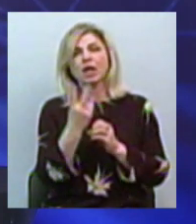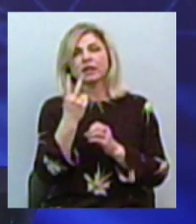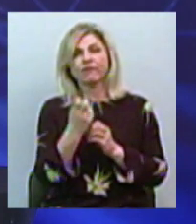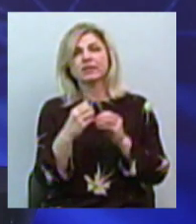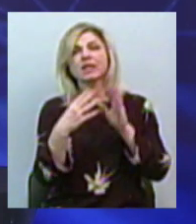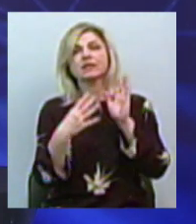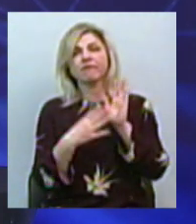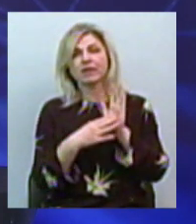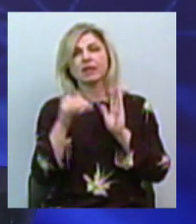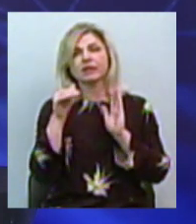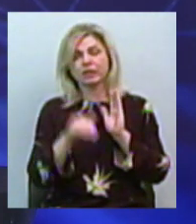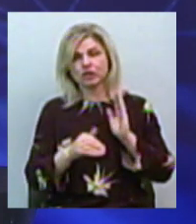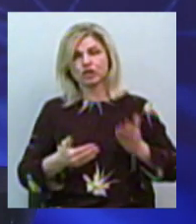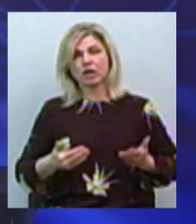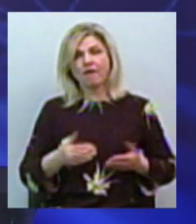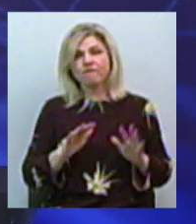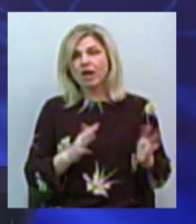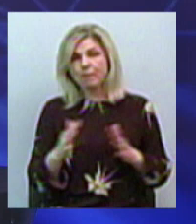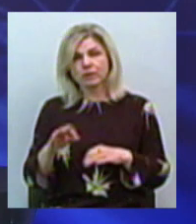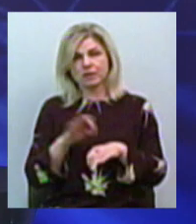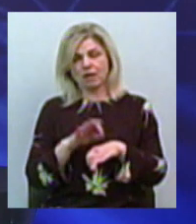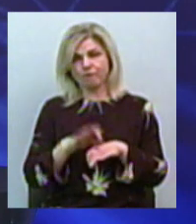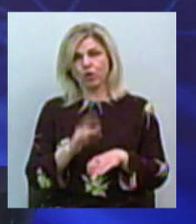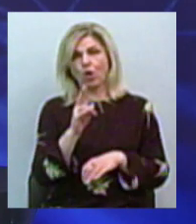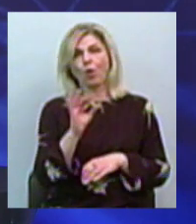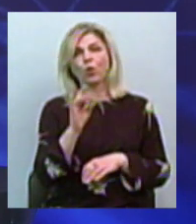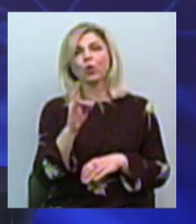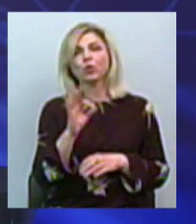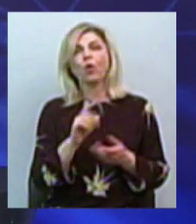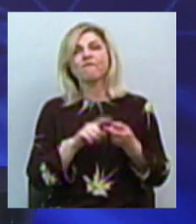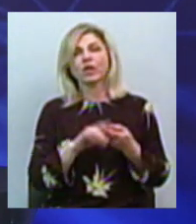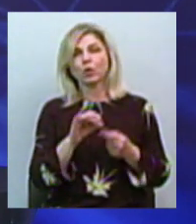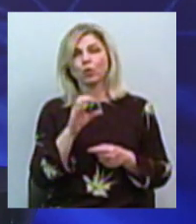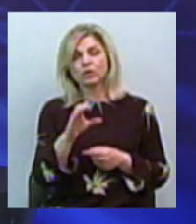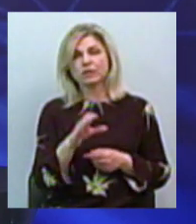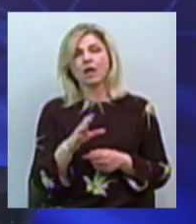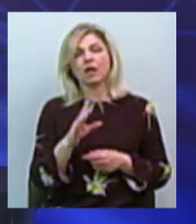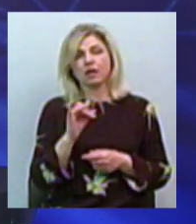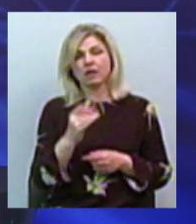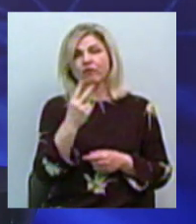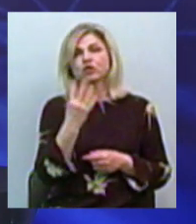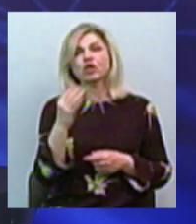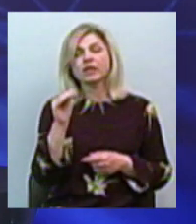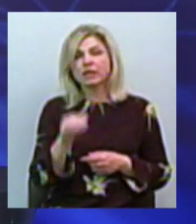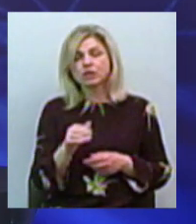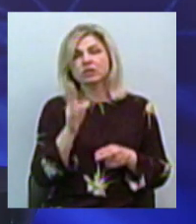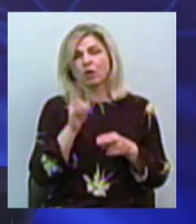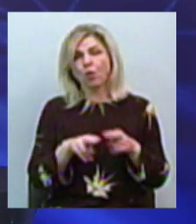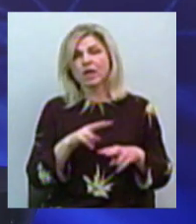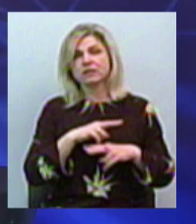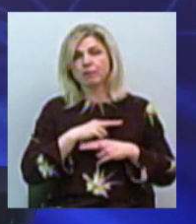114 219 тисяч випадків захворювання коронавірусом. З них 4024 закінчили смертю. У той же час